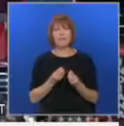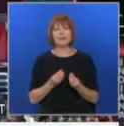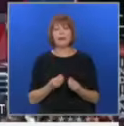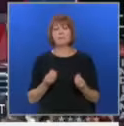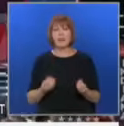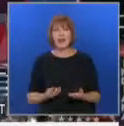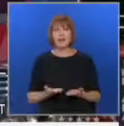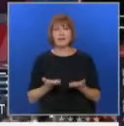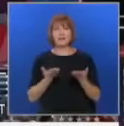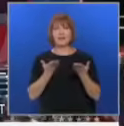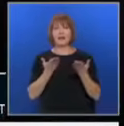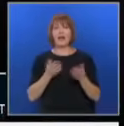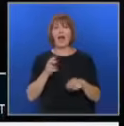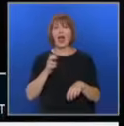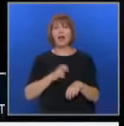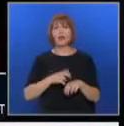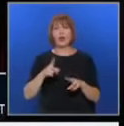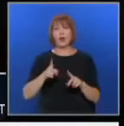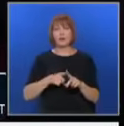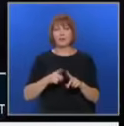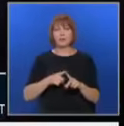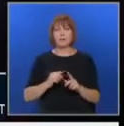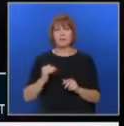Тръмп високо на гребена на вълната.